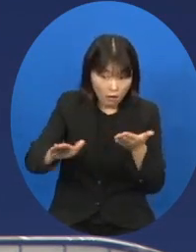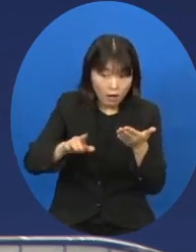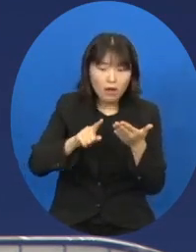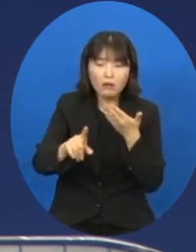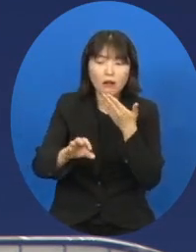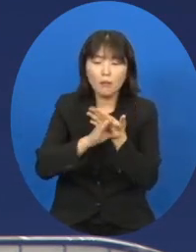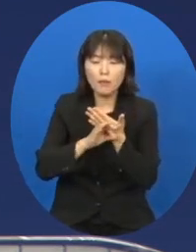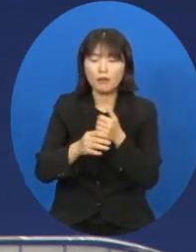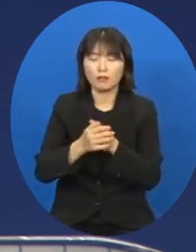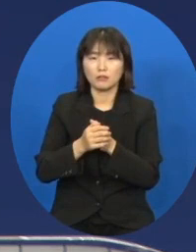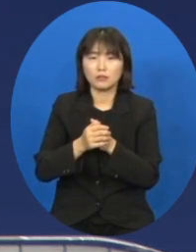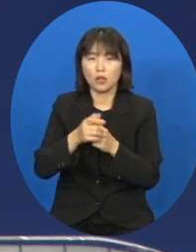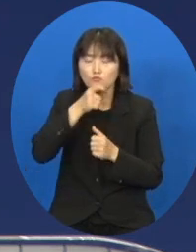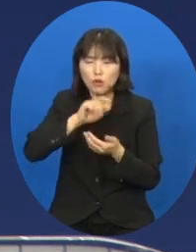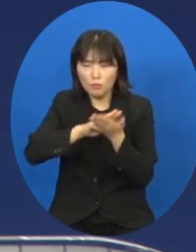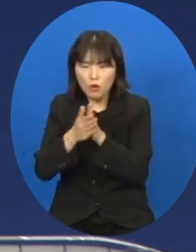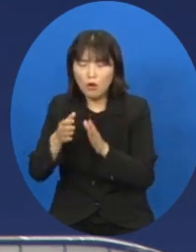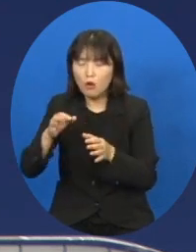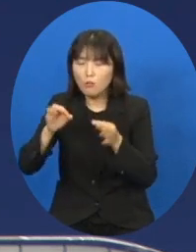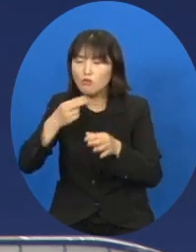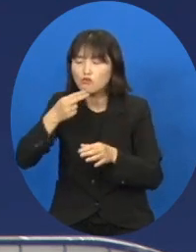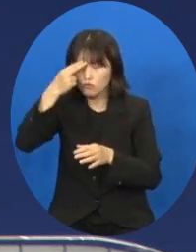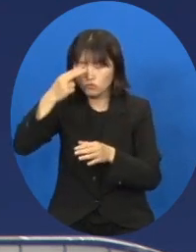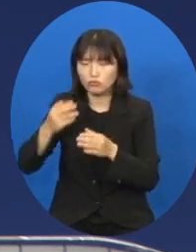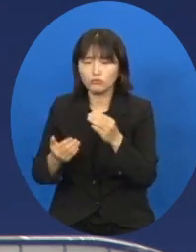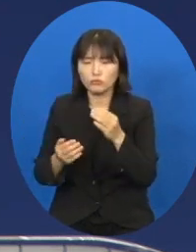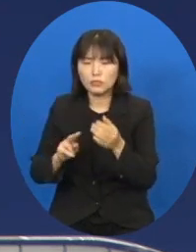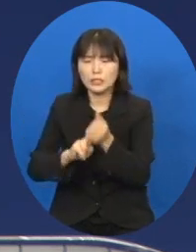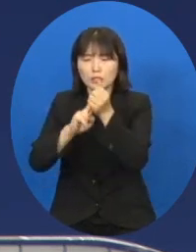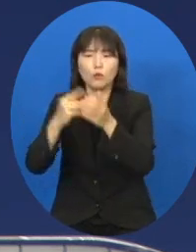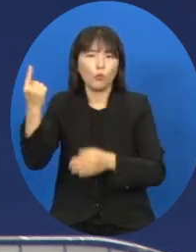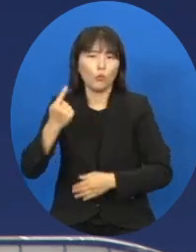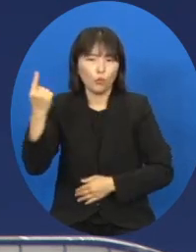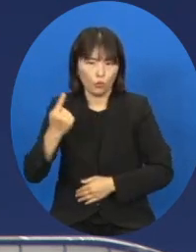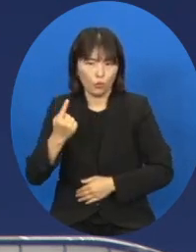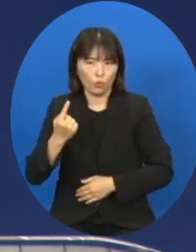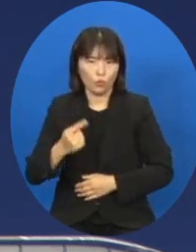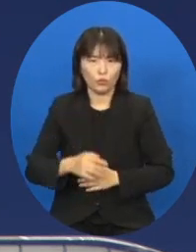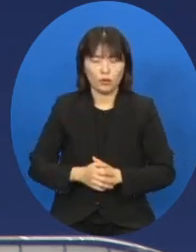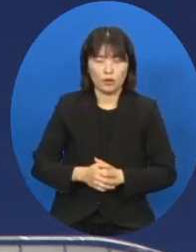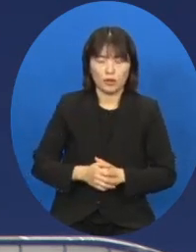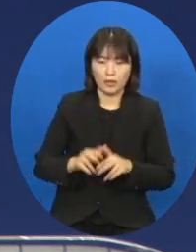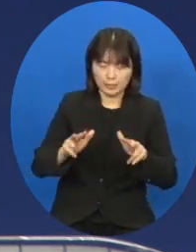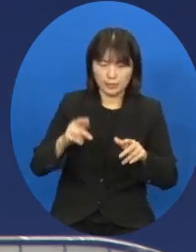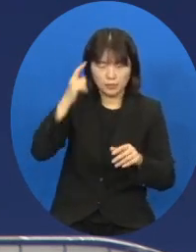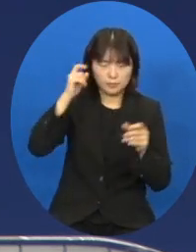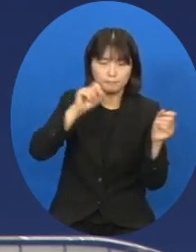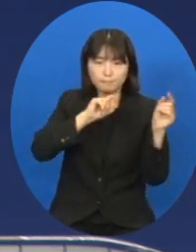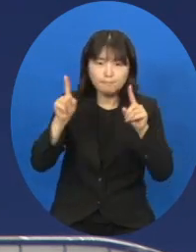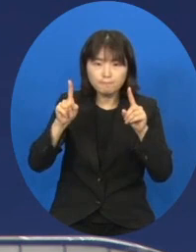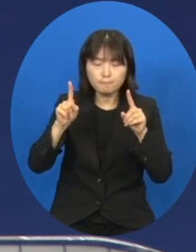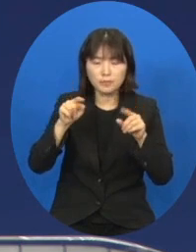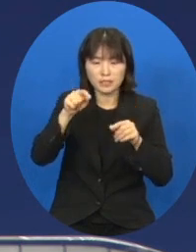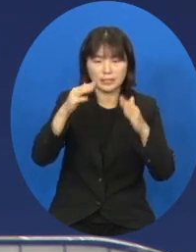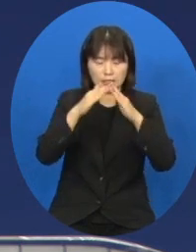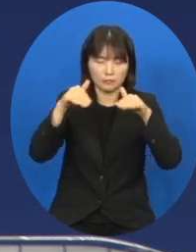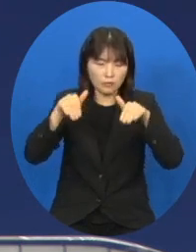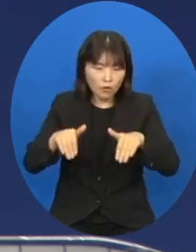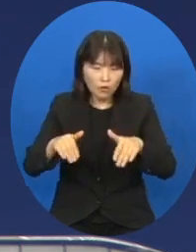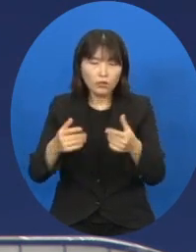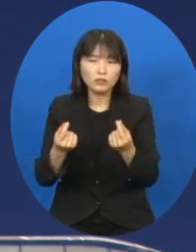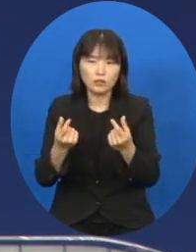거잖아요. 이제 정신 똑바로 차리고 이제는 그 집의 종 하인들이 했던